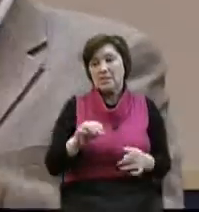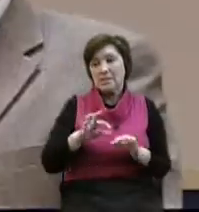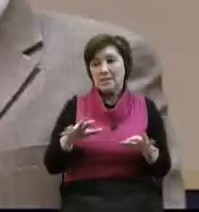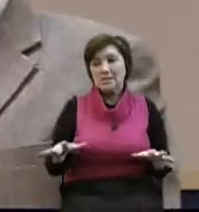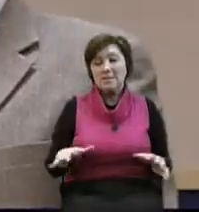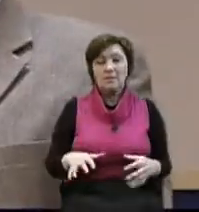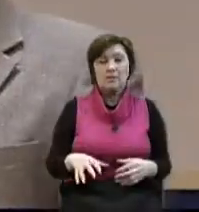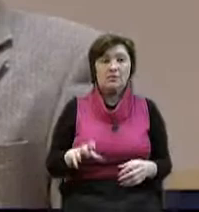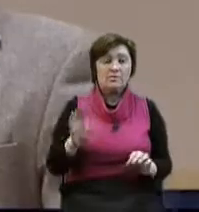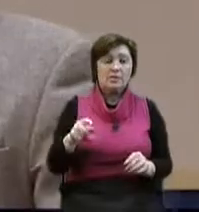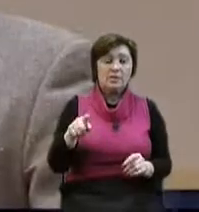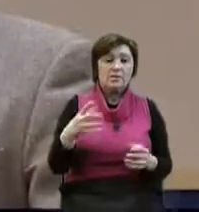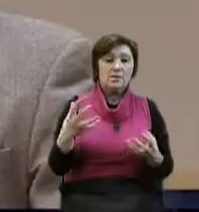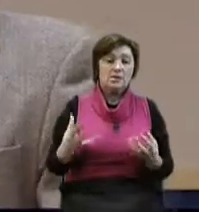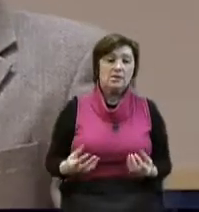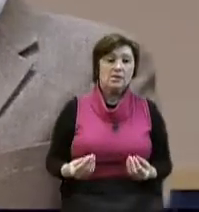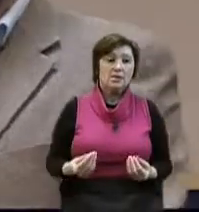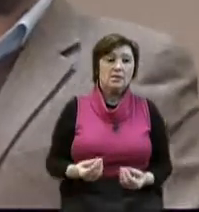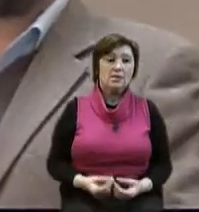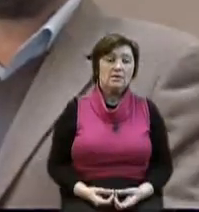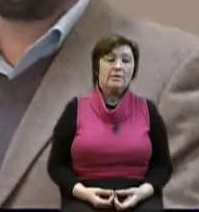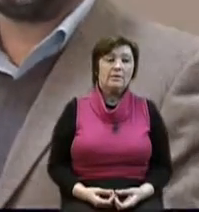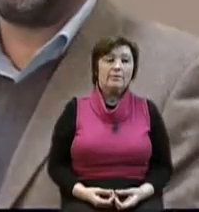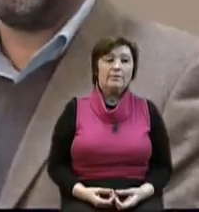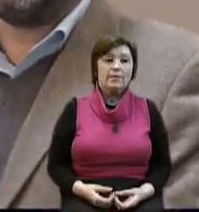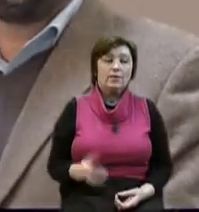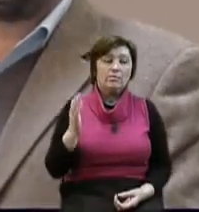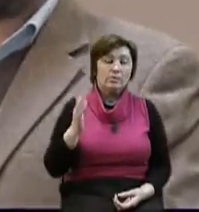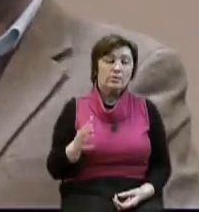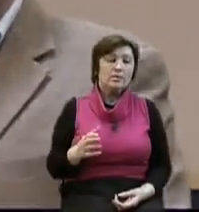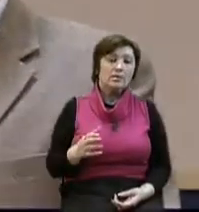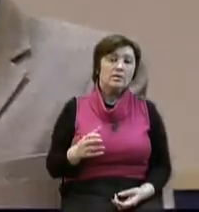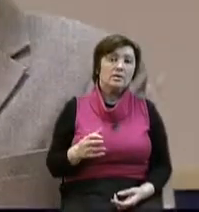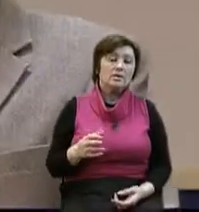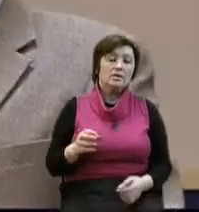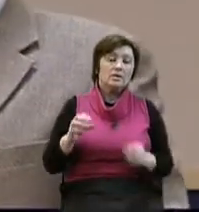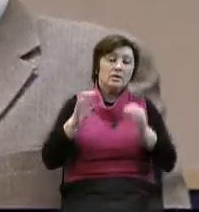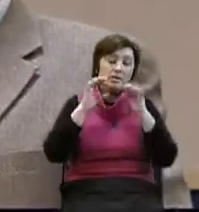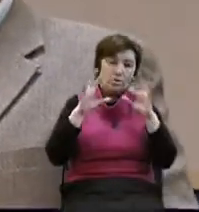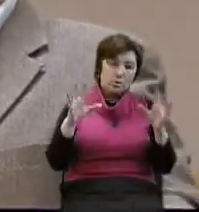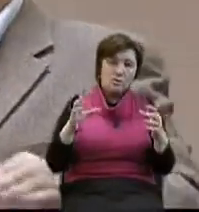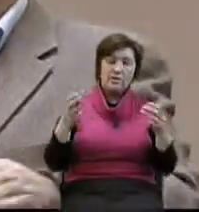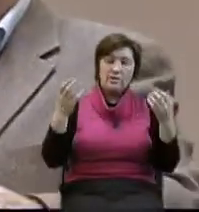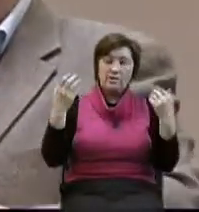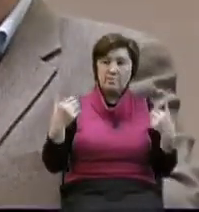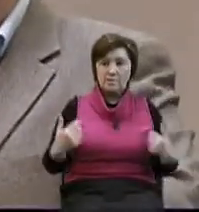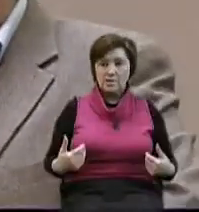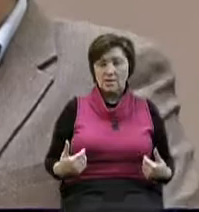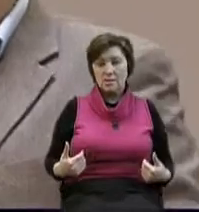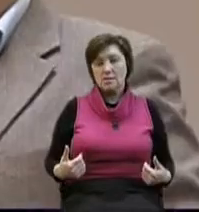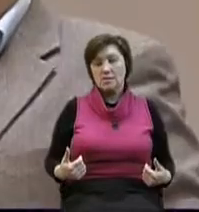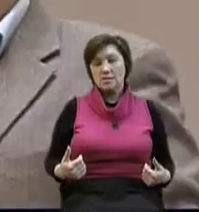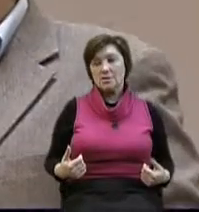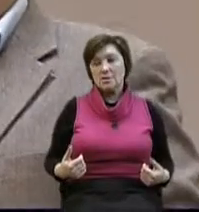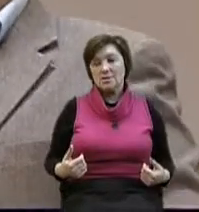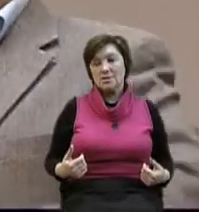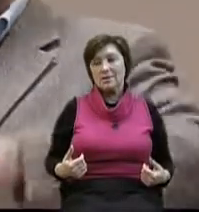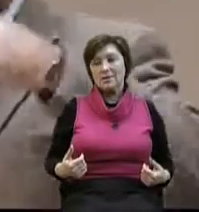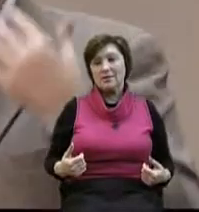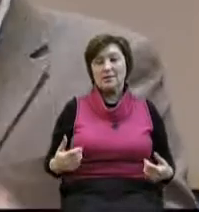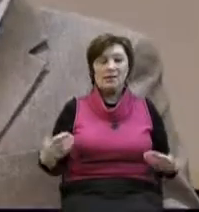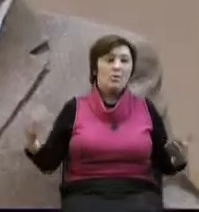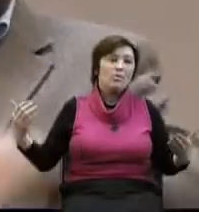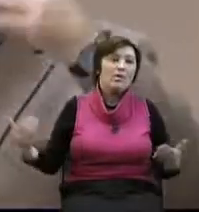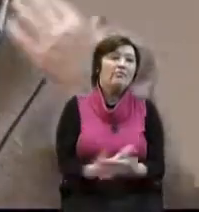этот день, если говорить более современным языком, произойдет вот эта и духовная, и физическая перезагрузка нашего